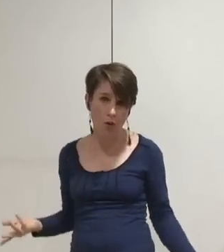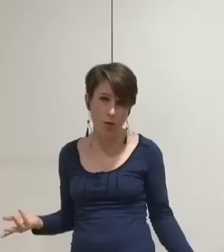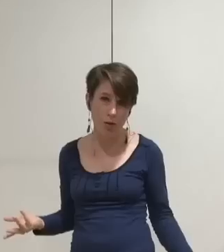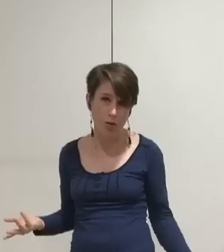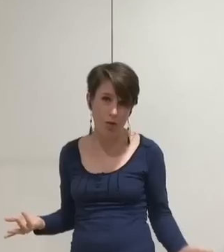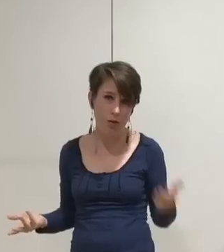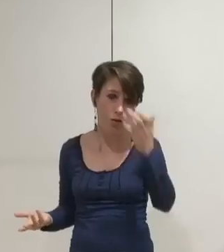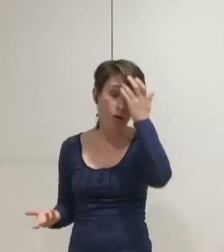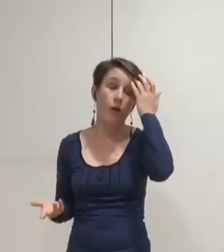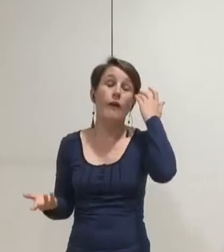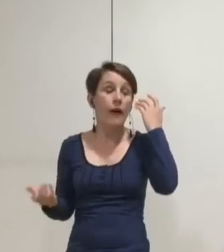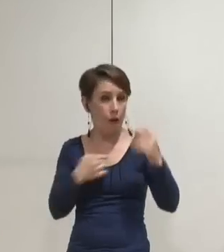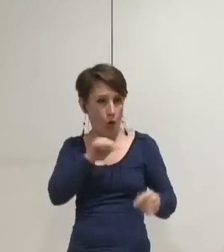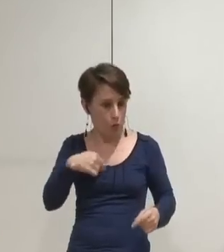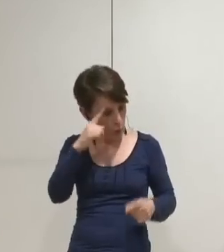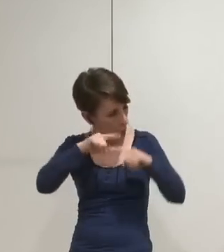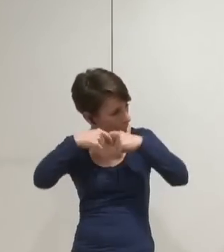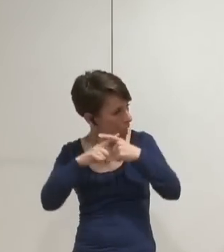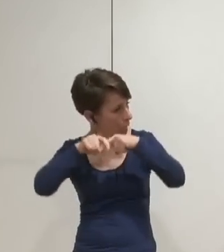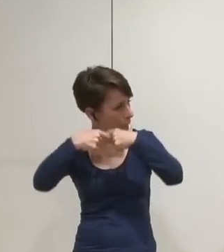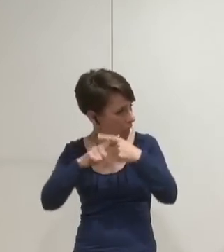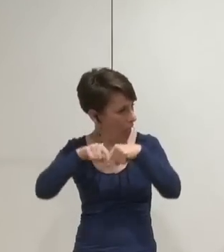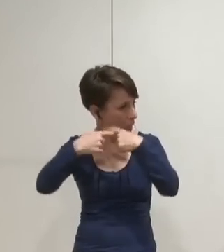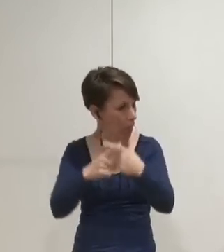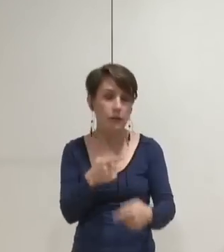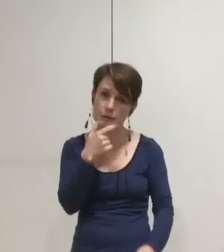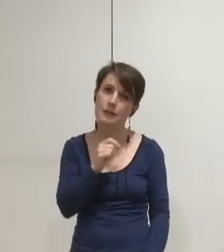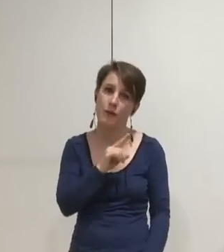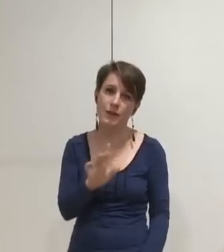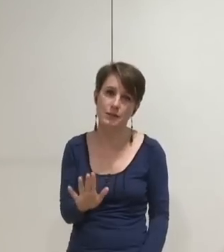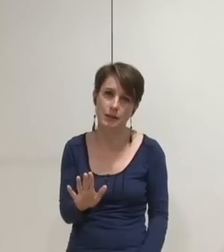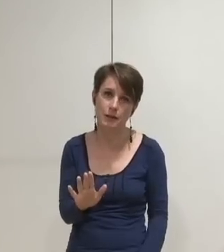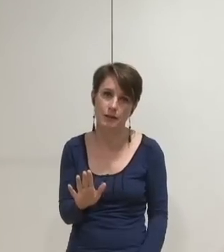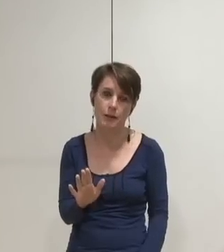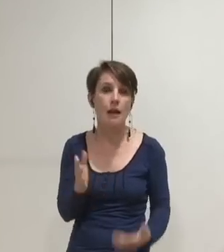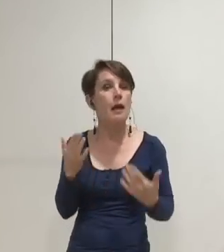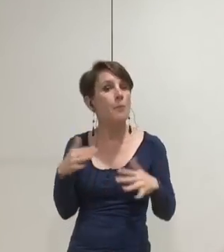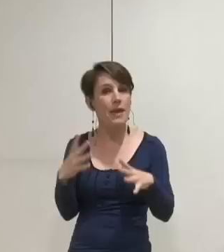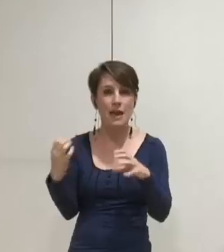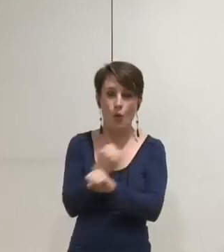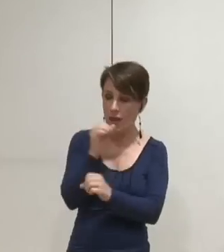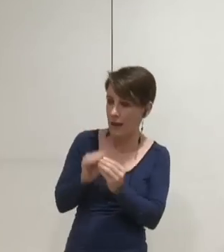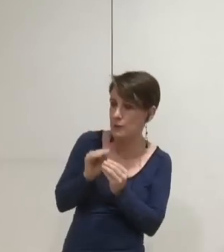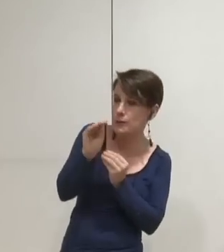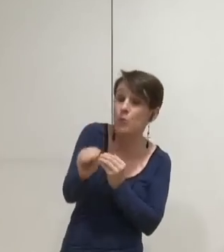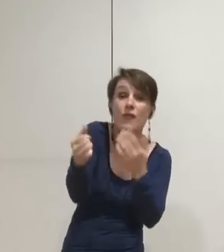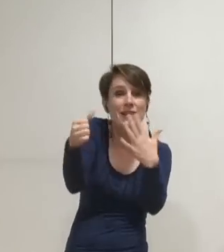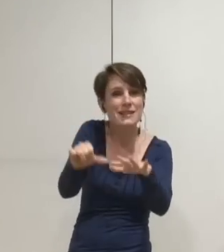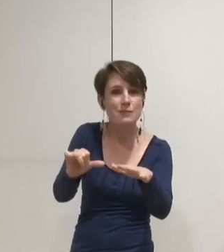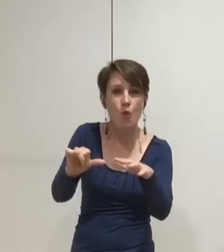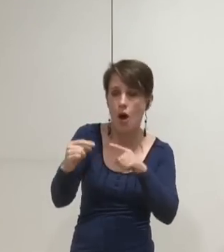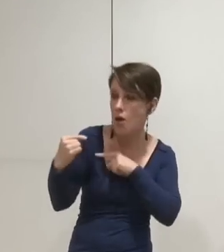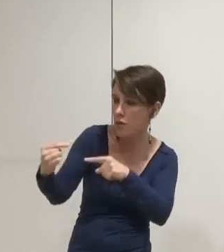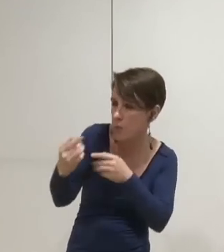ces questions n'a pas été facile mais les 6 mois que nous avons obtenu n'ont pas été inutiles